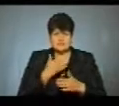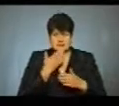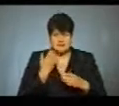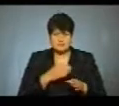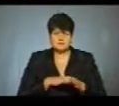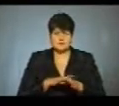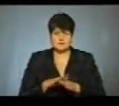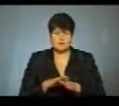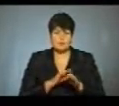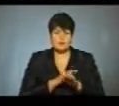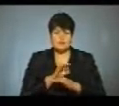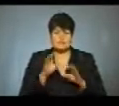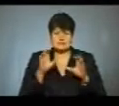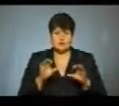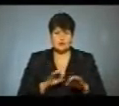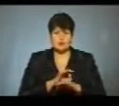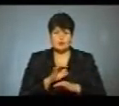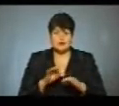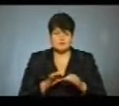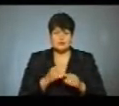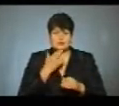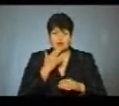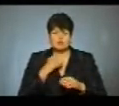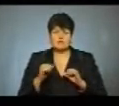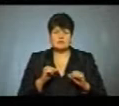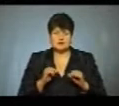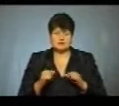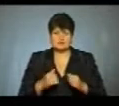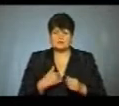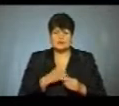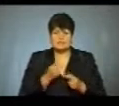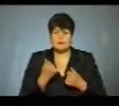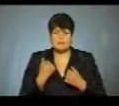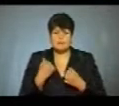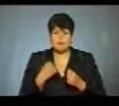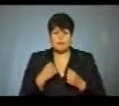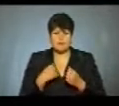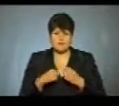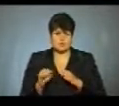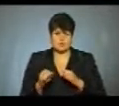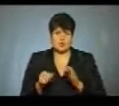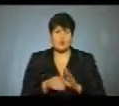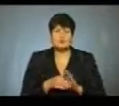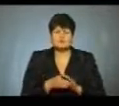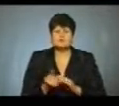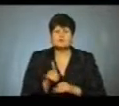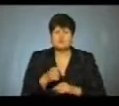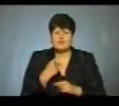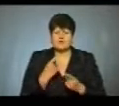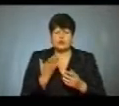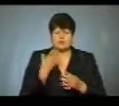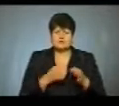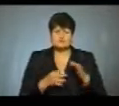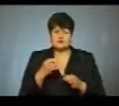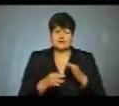реалізованого проекту, законопроекту про народовладдя, у нас непоборена корупція. Тоді про що говорити, коли в судах